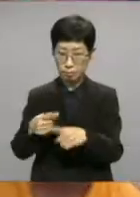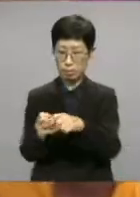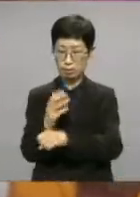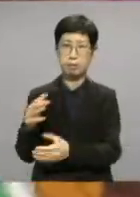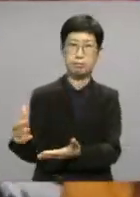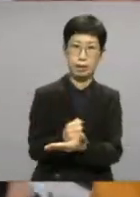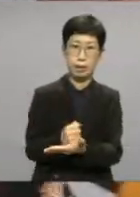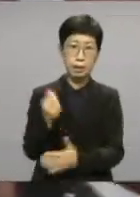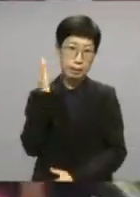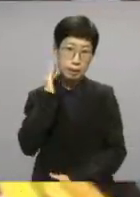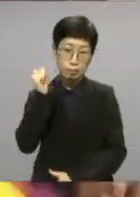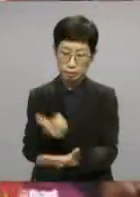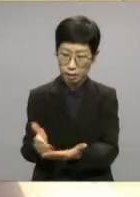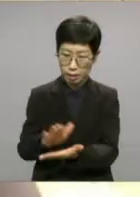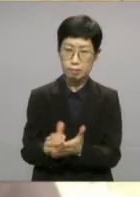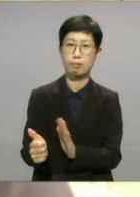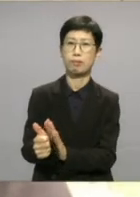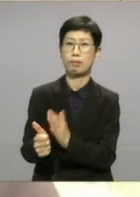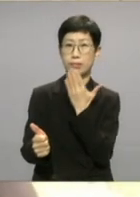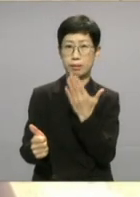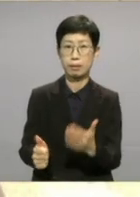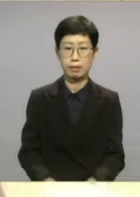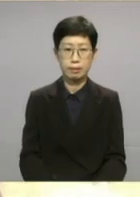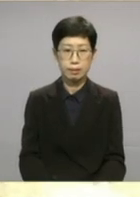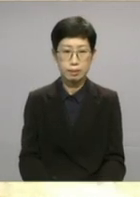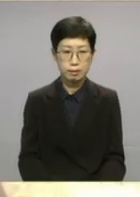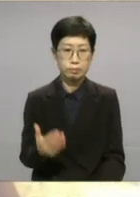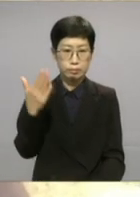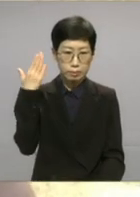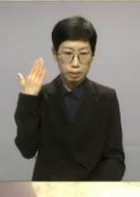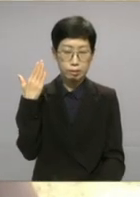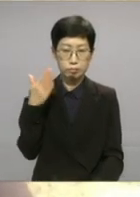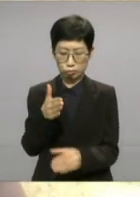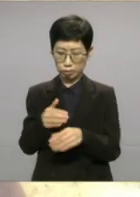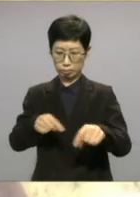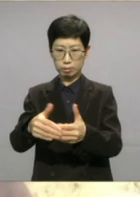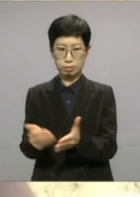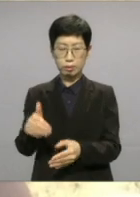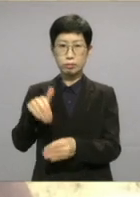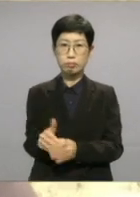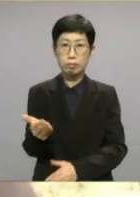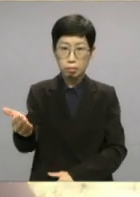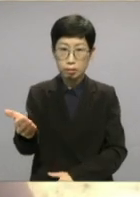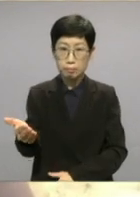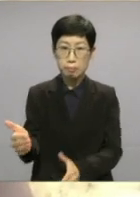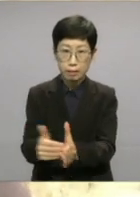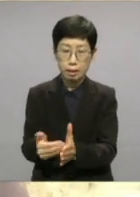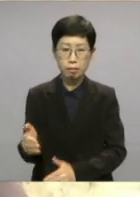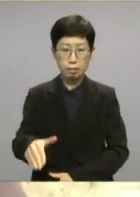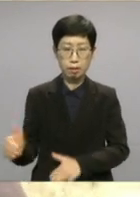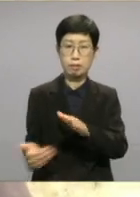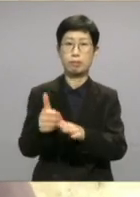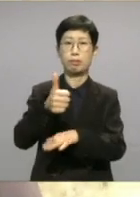있게 됐습니다. 누나 내 맡아 이해라 계시마 와가 두각네 막이 이제 사타 와가 두각네